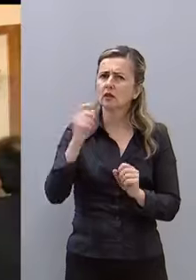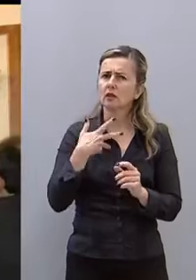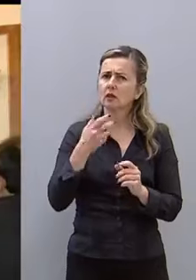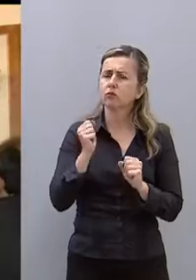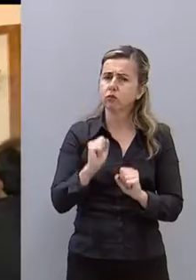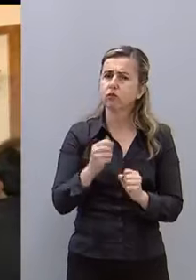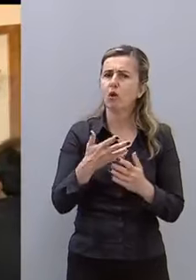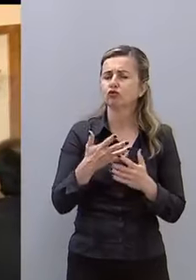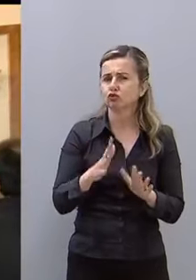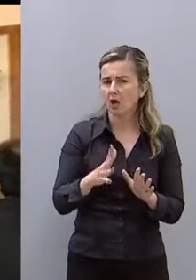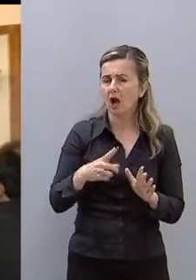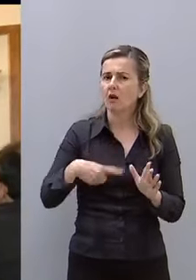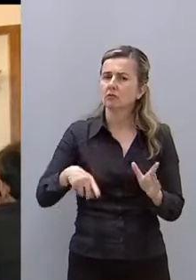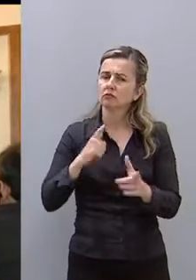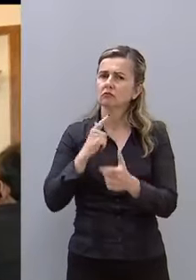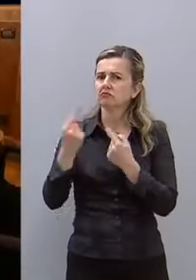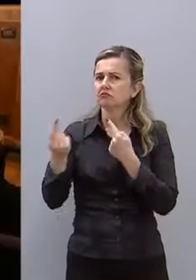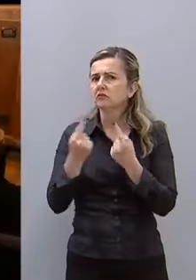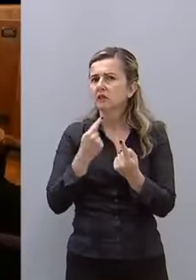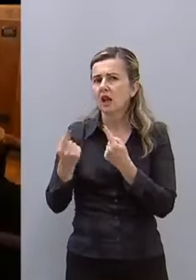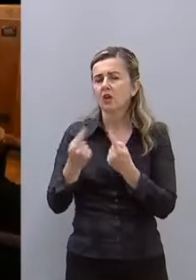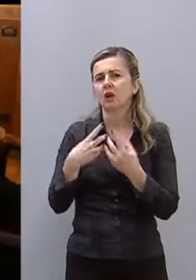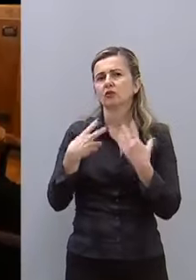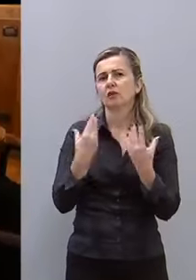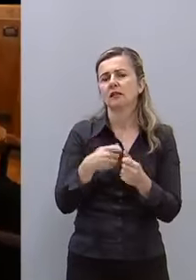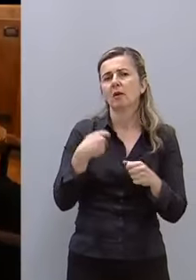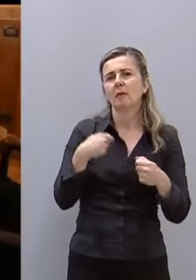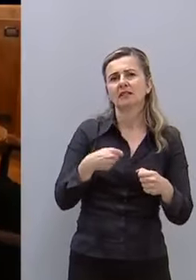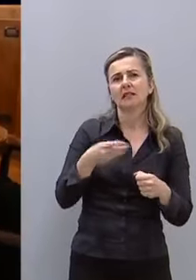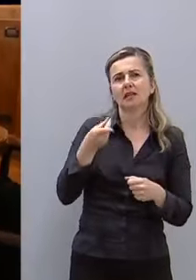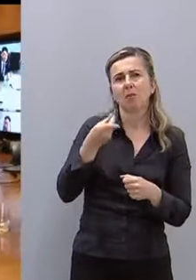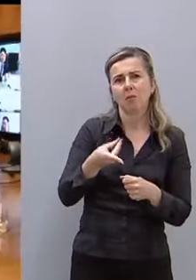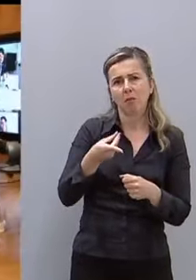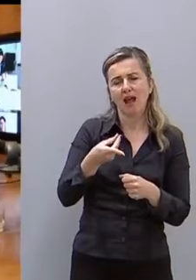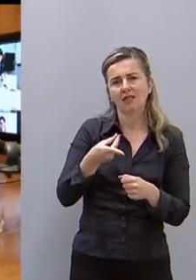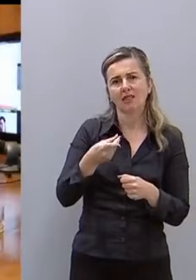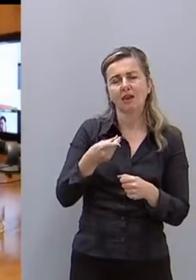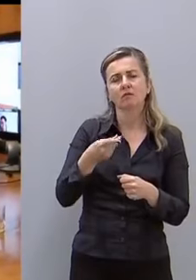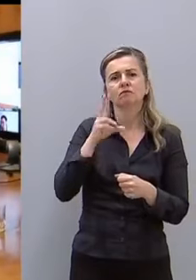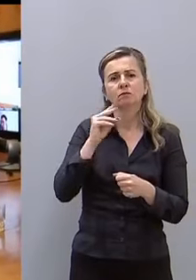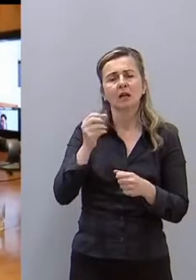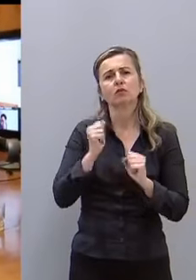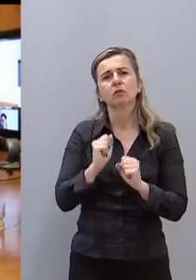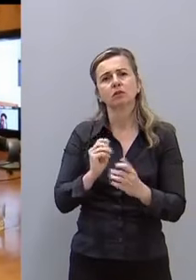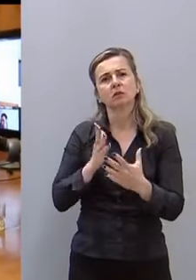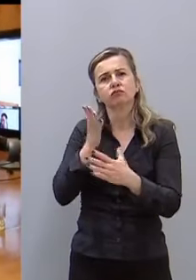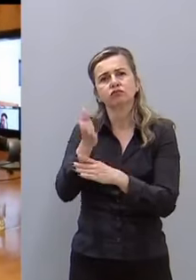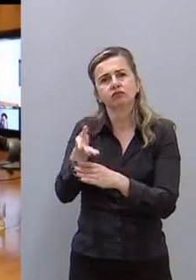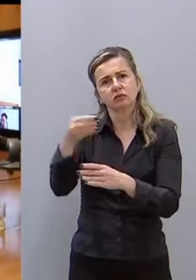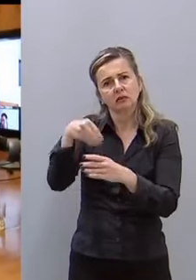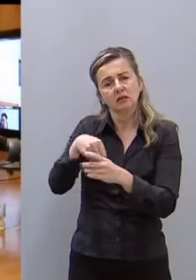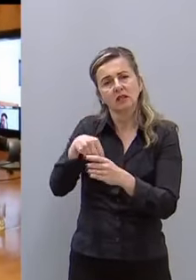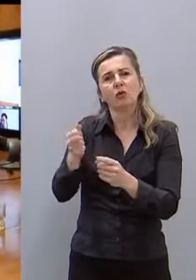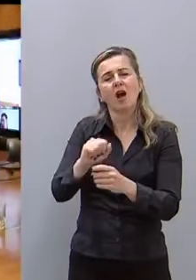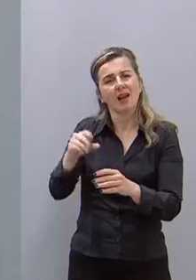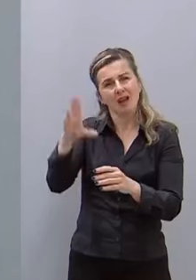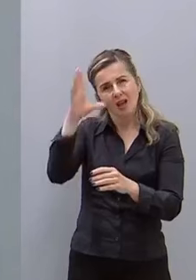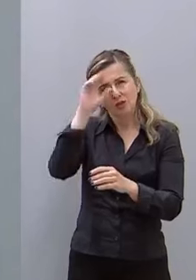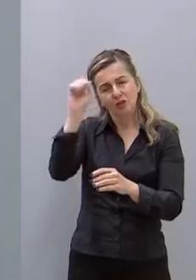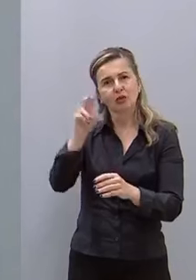poter e abbiamo dialogato con il presidente blatter di poter inserire anche gli studenti trentini perché gli è stata segnalata questa